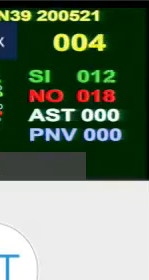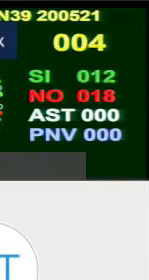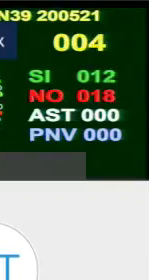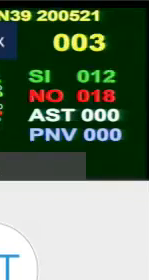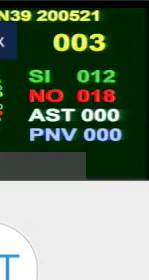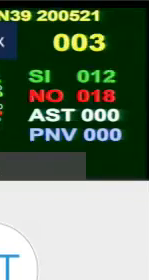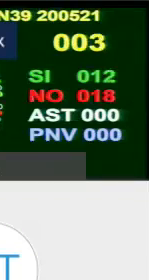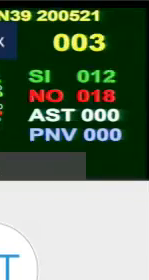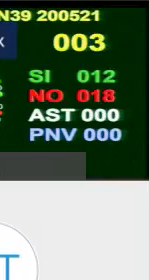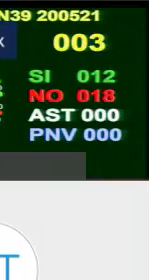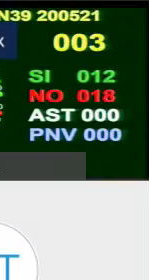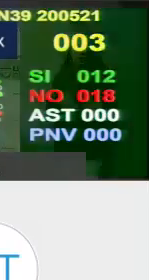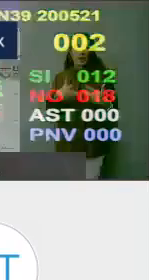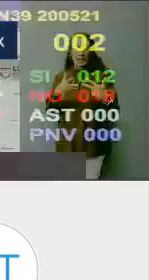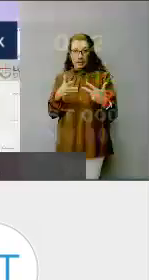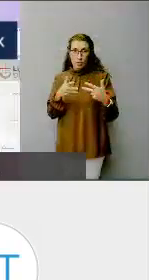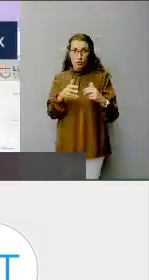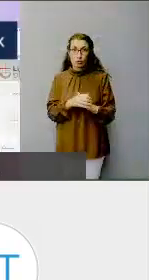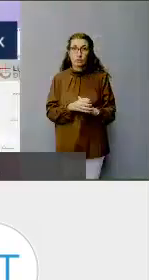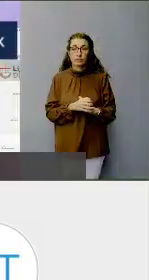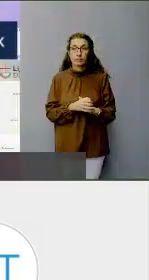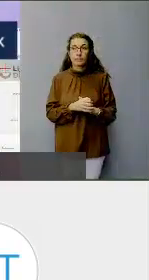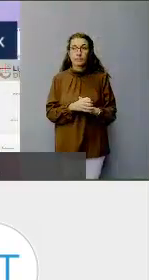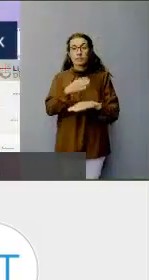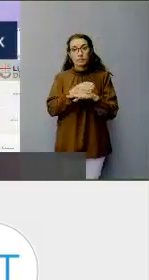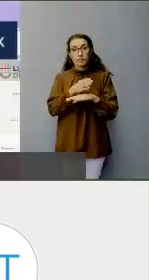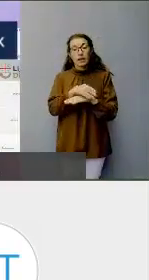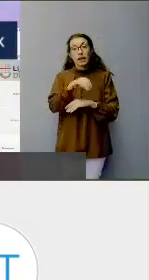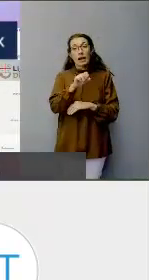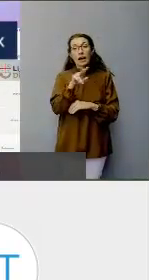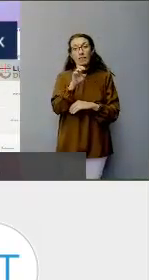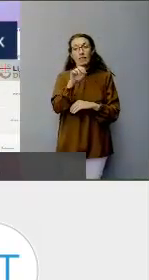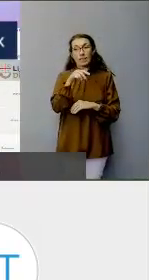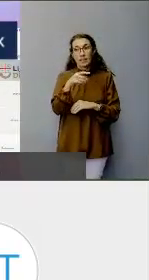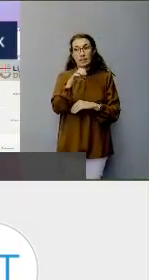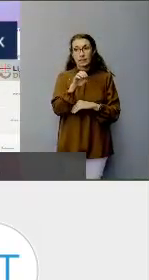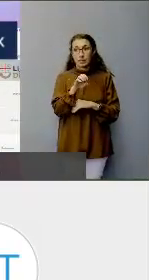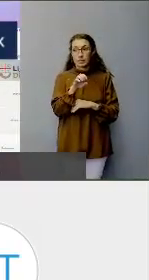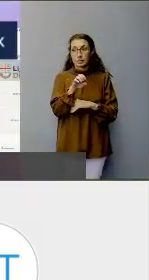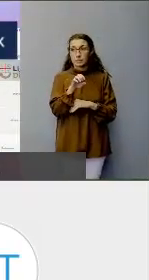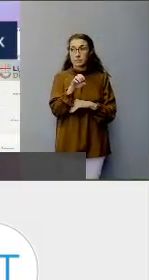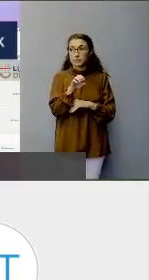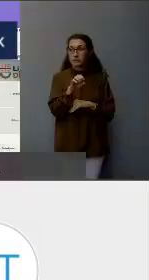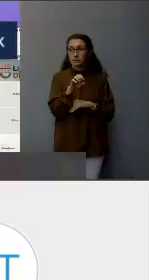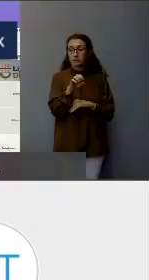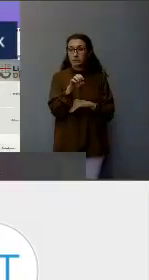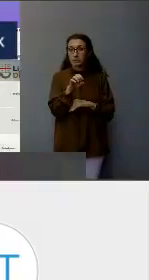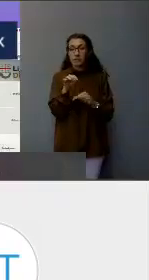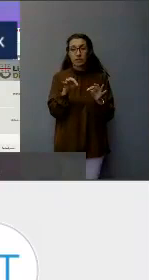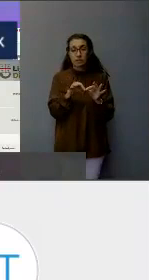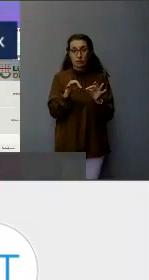da remoto sull'ordine giorno numero 9 con parere contrario consigliere avvenendo favorevole